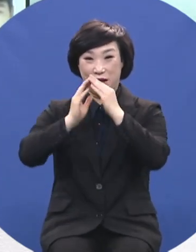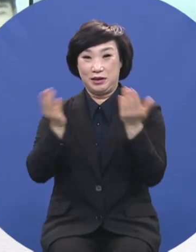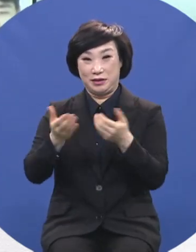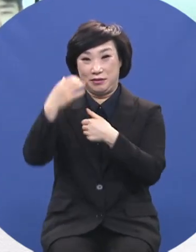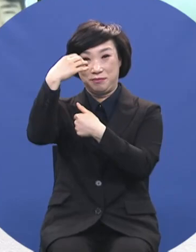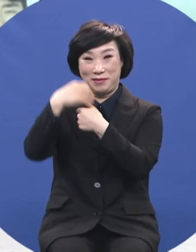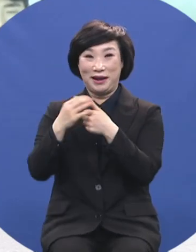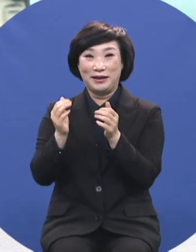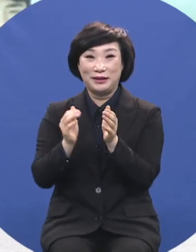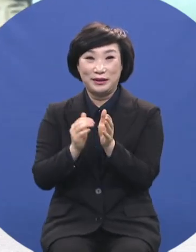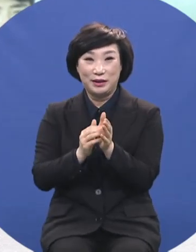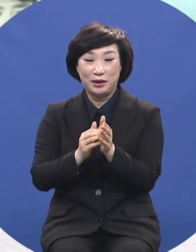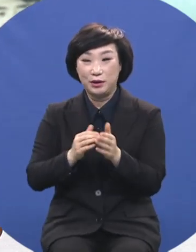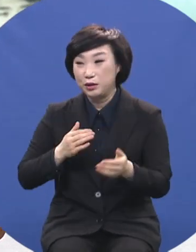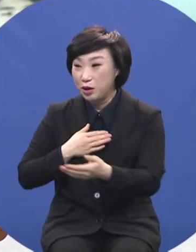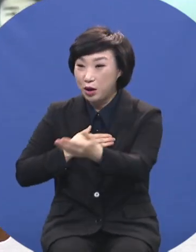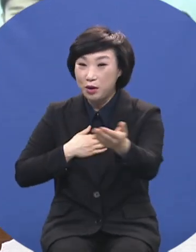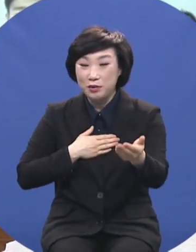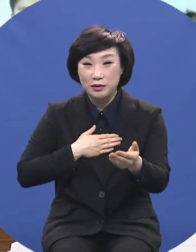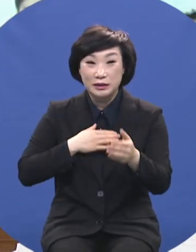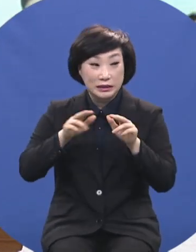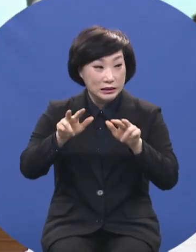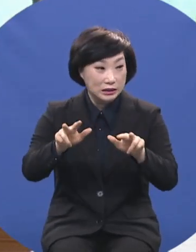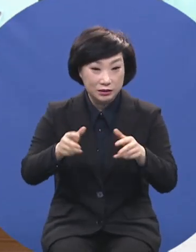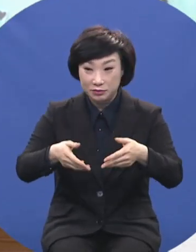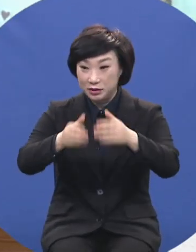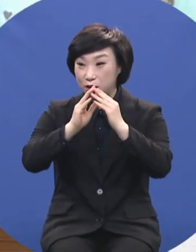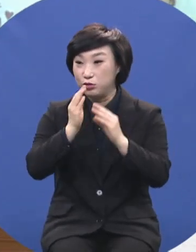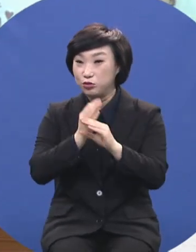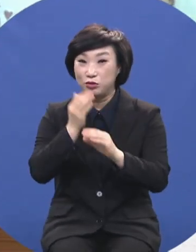겁니다. 여러분 짓고 있어요?